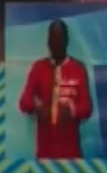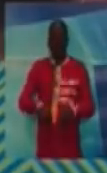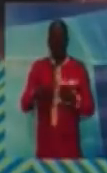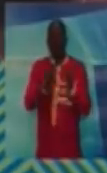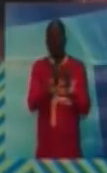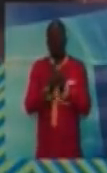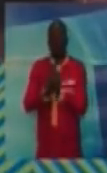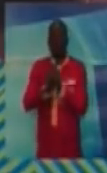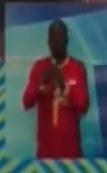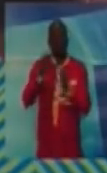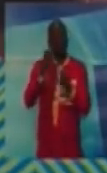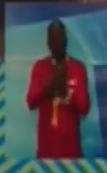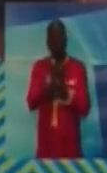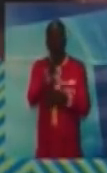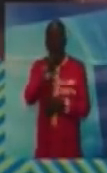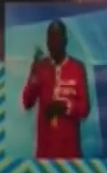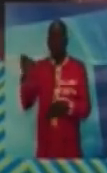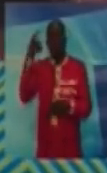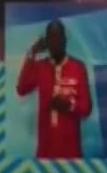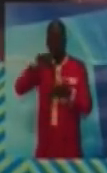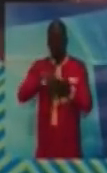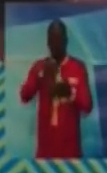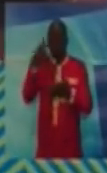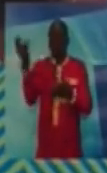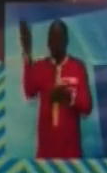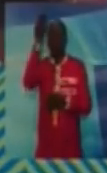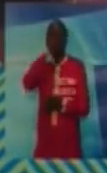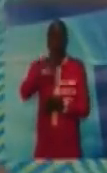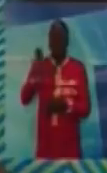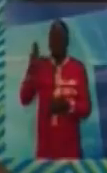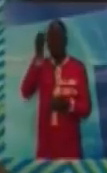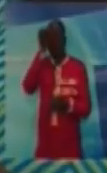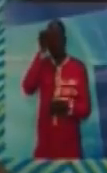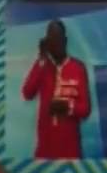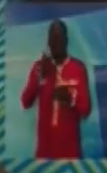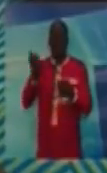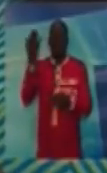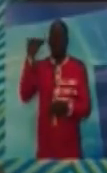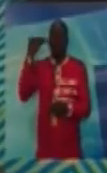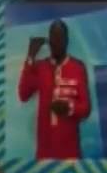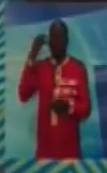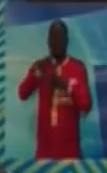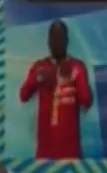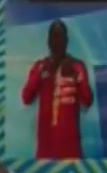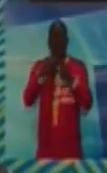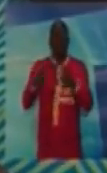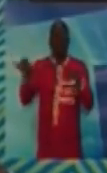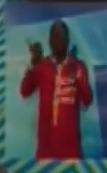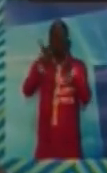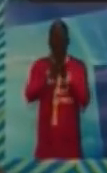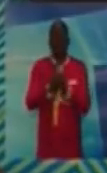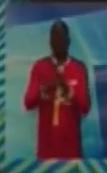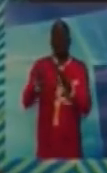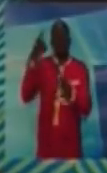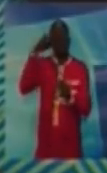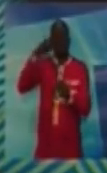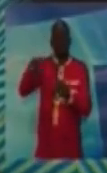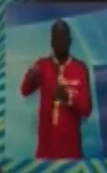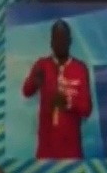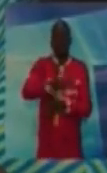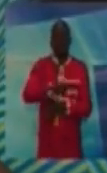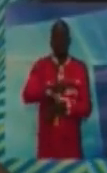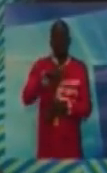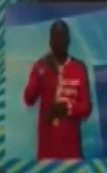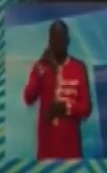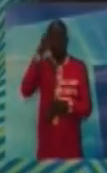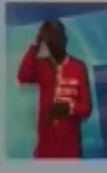entre Burkinabés est en train de subir quelque chose qu'on n'a jamais connu par le passé. Et le plus grave, c'est que quand vous interdisez, par exemple, à vous,